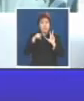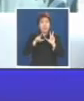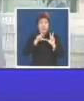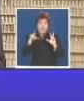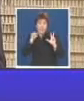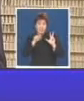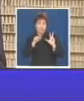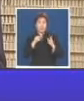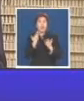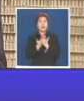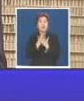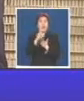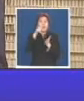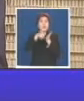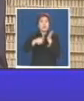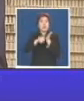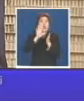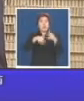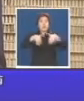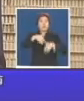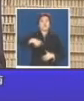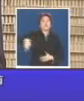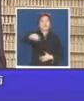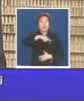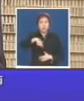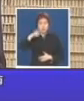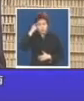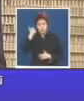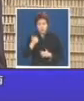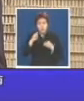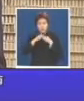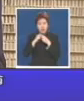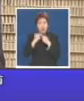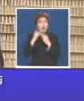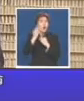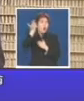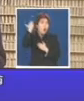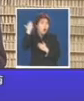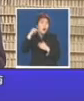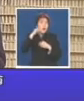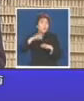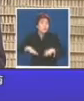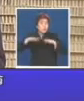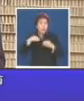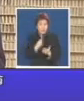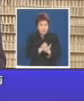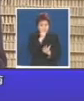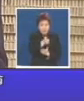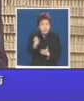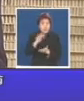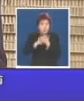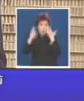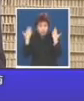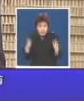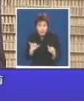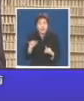ที่ซึ่งมีปัญหาการจ่ายเงินล่าช้าเนี่ยในรอบที่แล้วนะครับจะเหลืออยู่ประมาณสัก 10% นะครับซึ่งก็เป็นปัญหาจาก